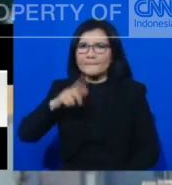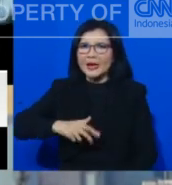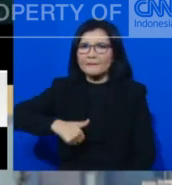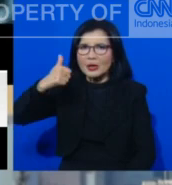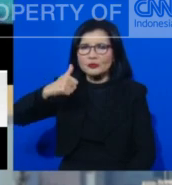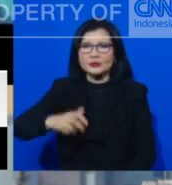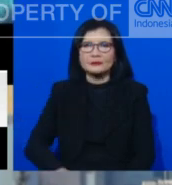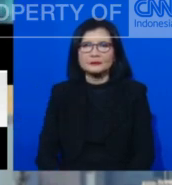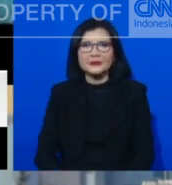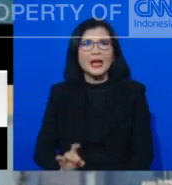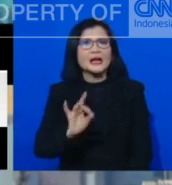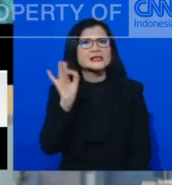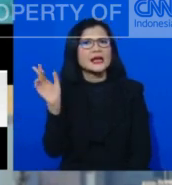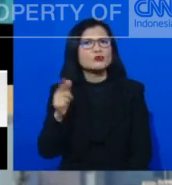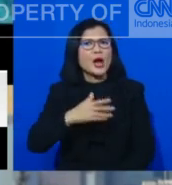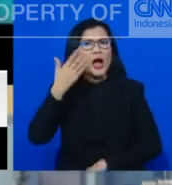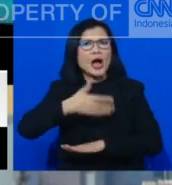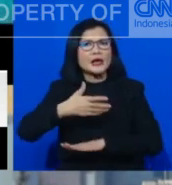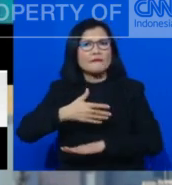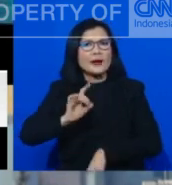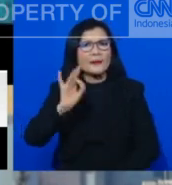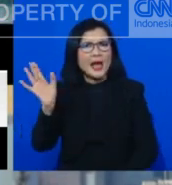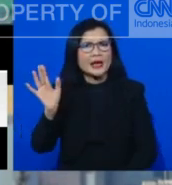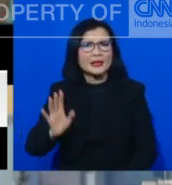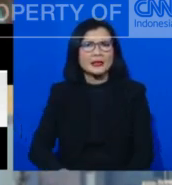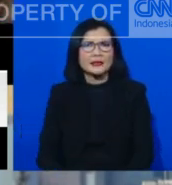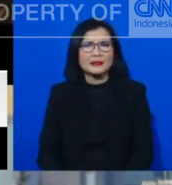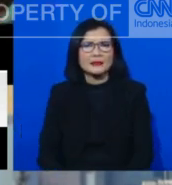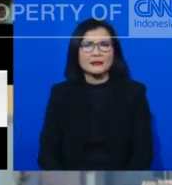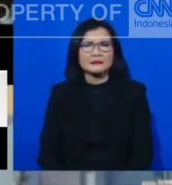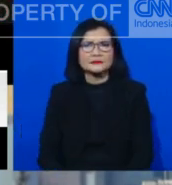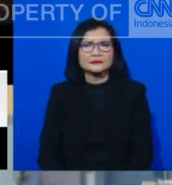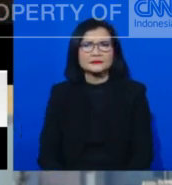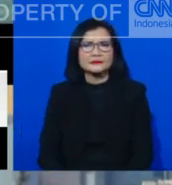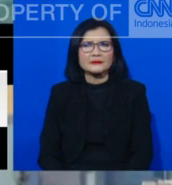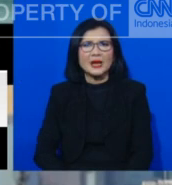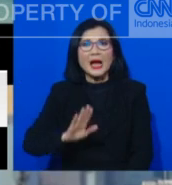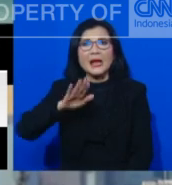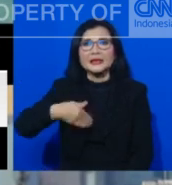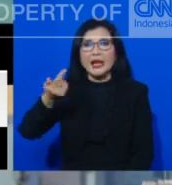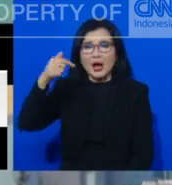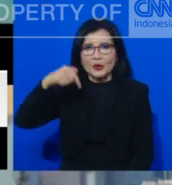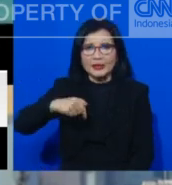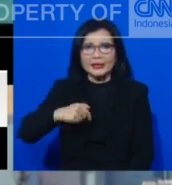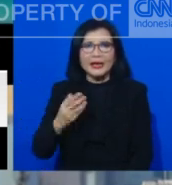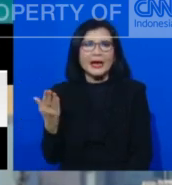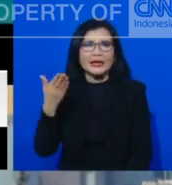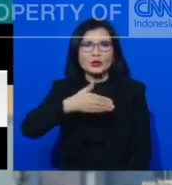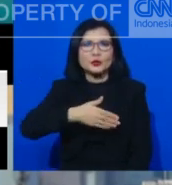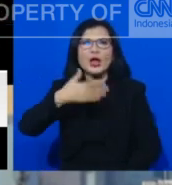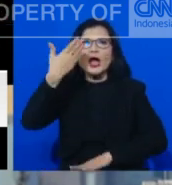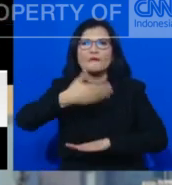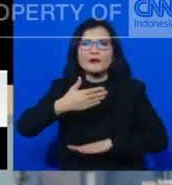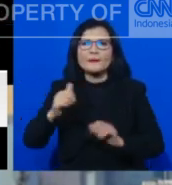tapi selain itu juga ada film-film yang box office jadi tahun ini ikut sertakan film-film yang